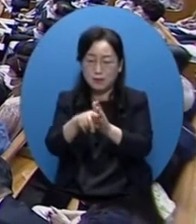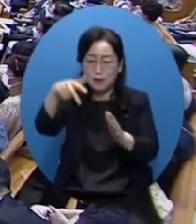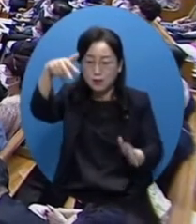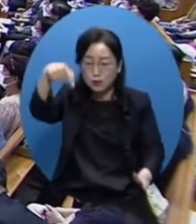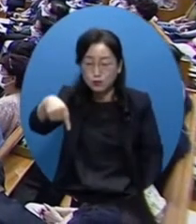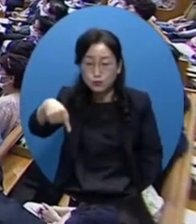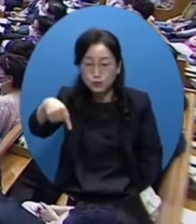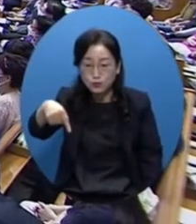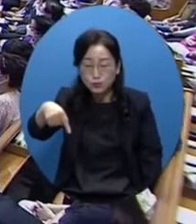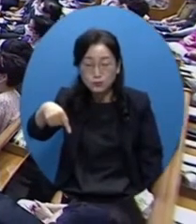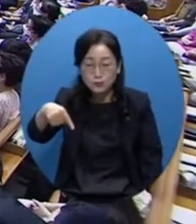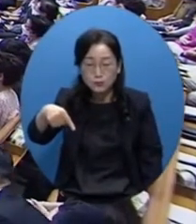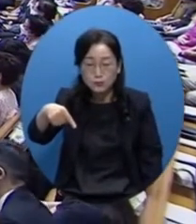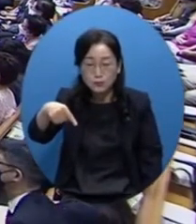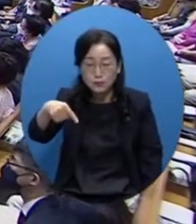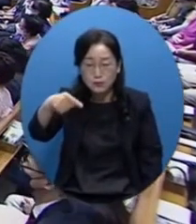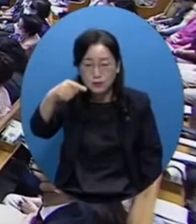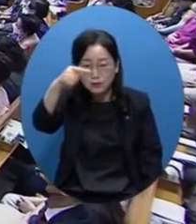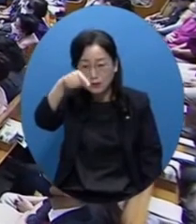중에